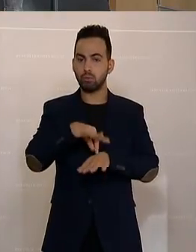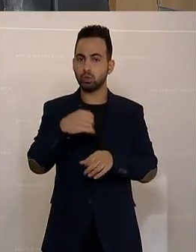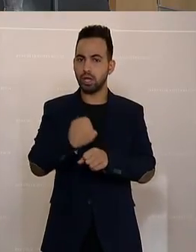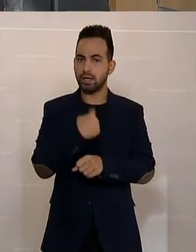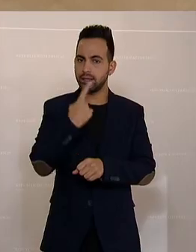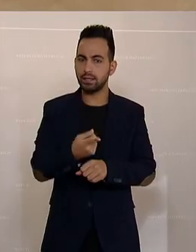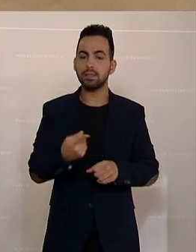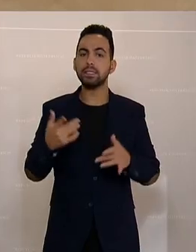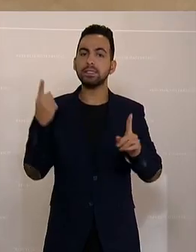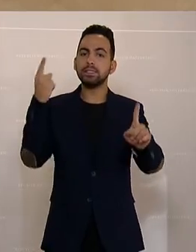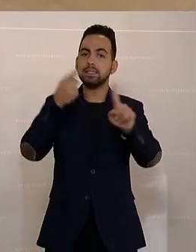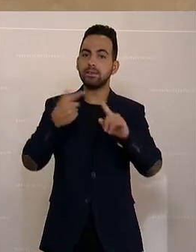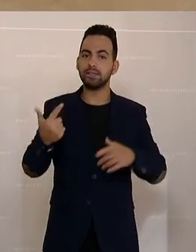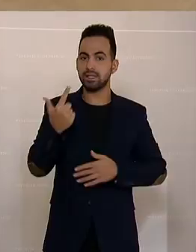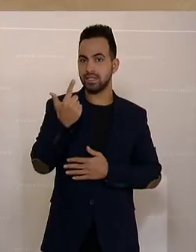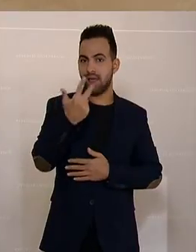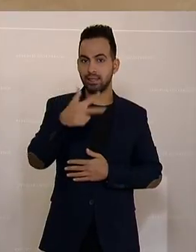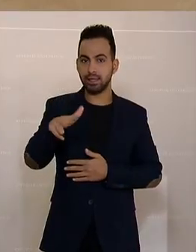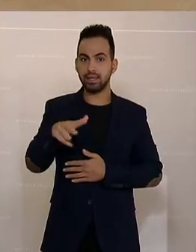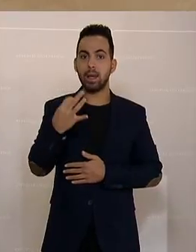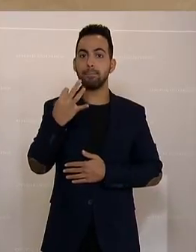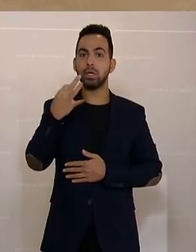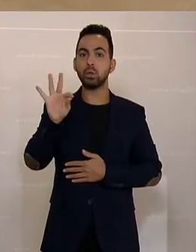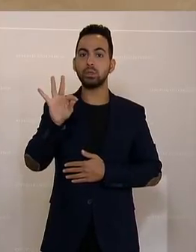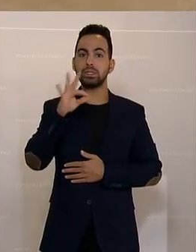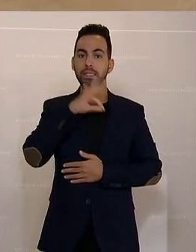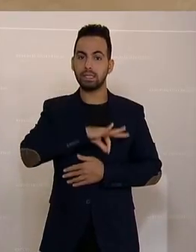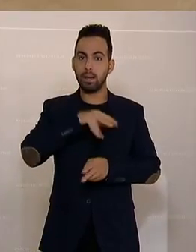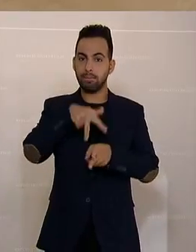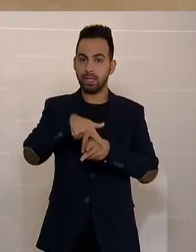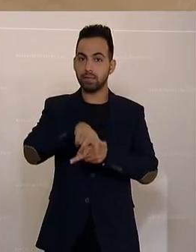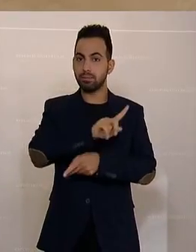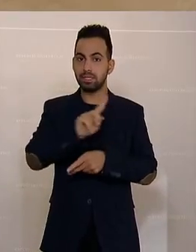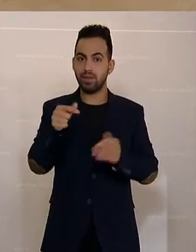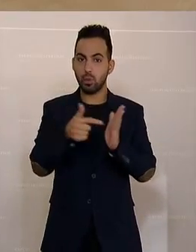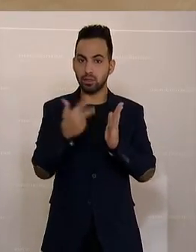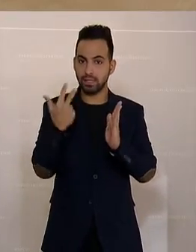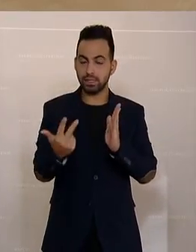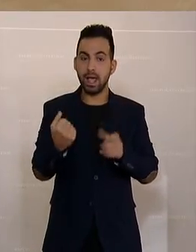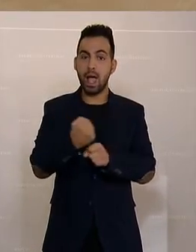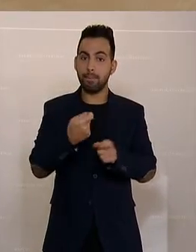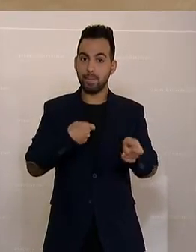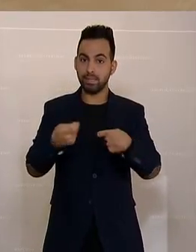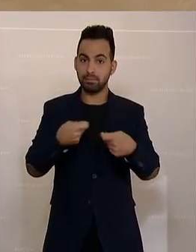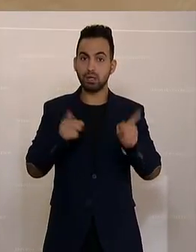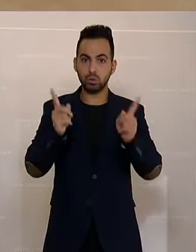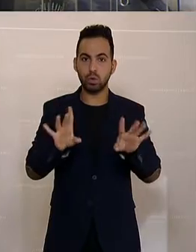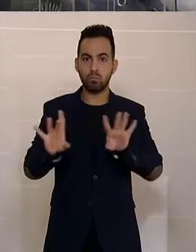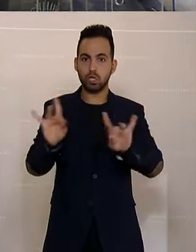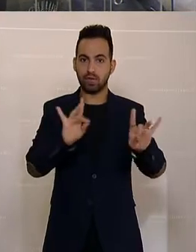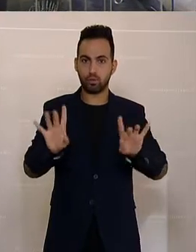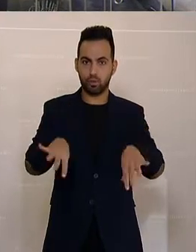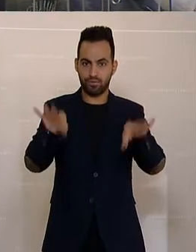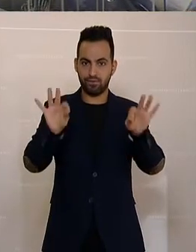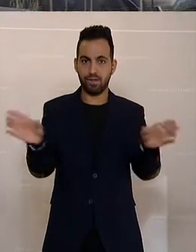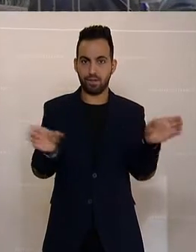dass angestrebt wird, dass rund 2/3 der Begünstigten behindert bis 2030 am Arbeitsmarkt Beschäftigung finden. Aber